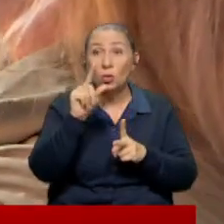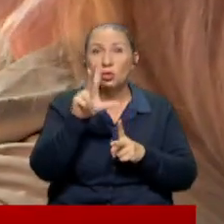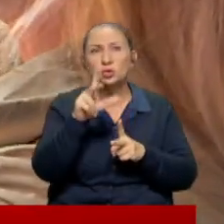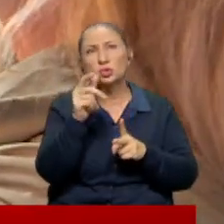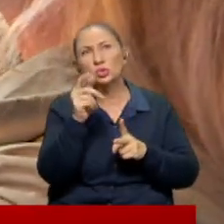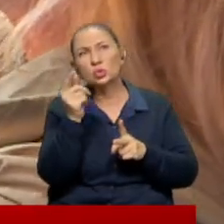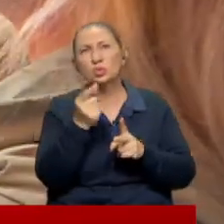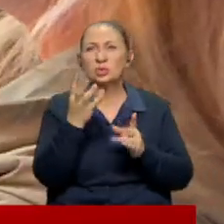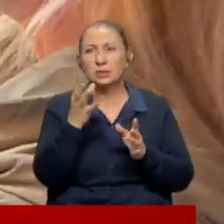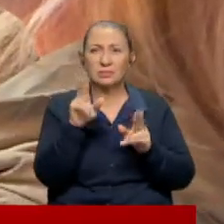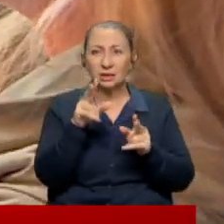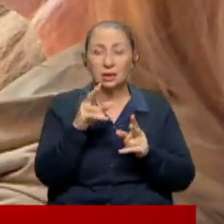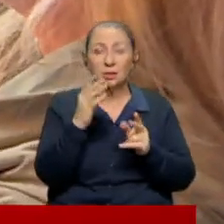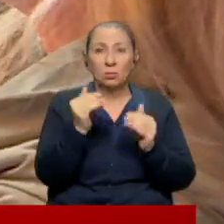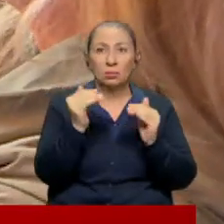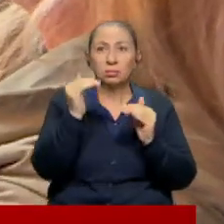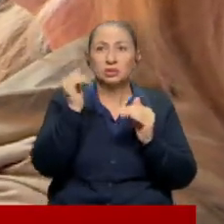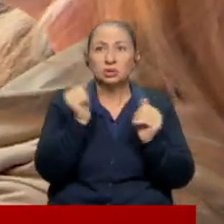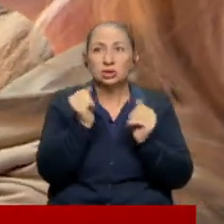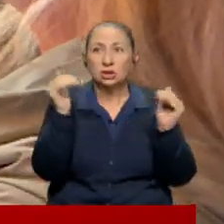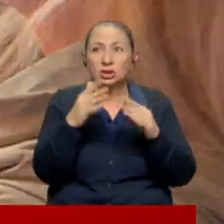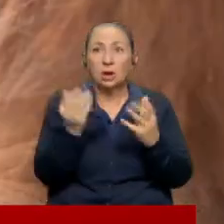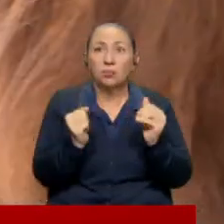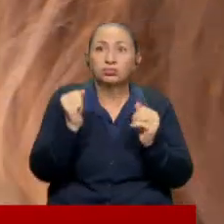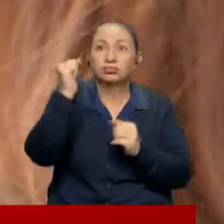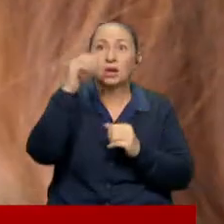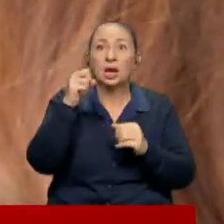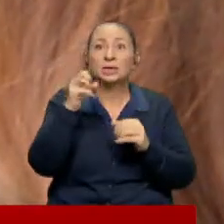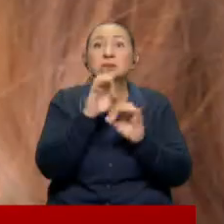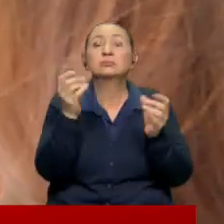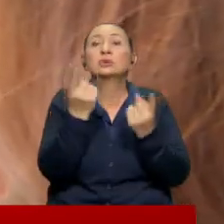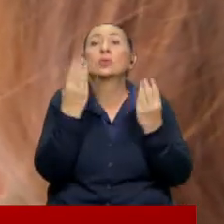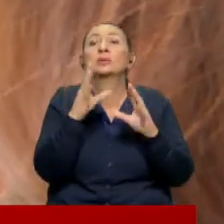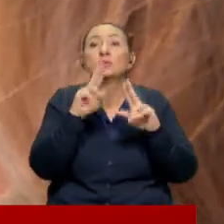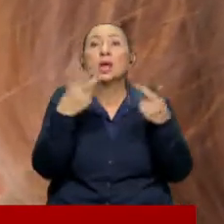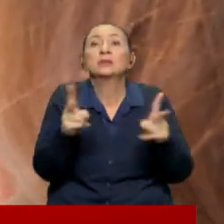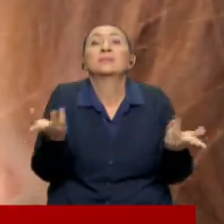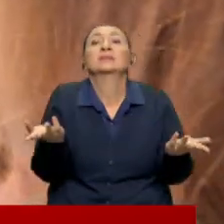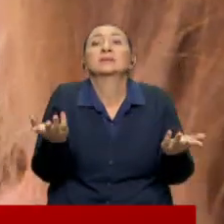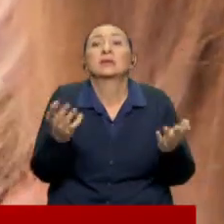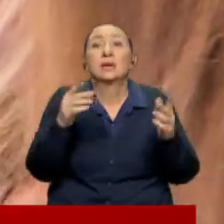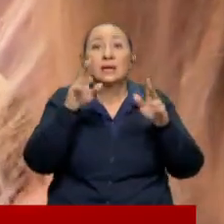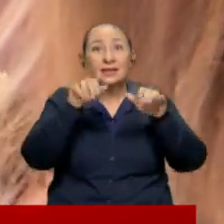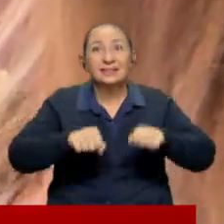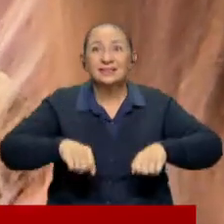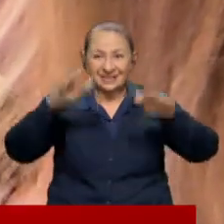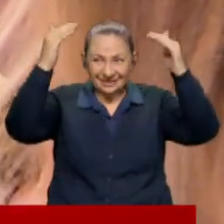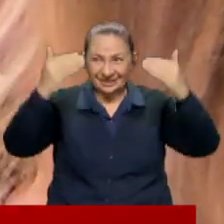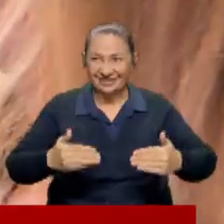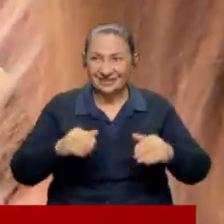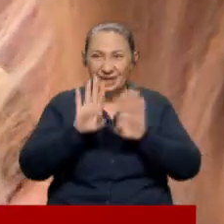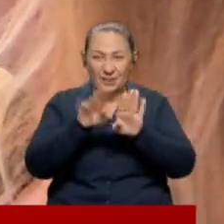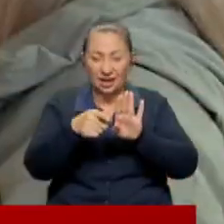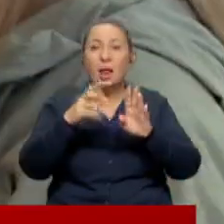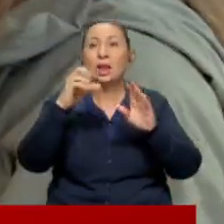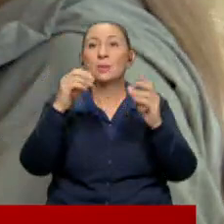küsür geldi bu ay. Yani gittikçe artıyor. Kış geldikçe daha çok artıyor. Elektriksiz hiçbir şey olamaz. Açamazsın dükkanı. Kepeğini bile açamıyorsun. Her